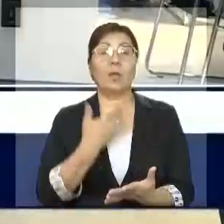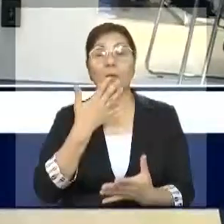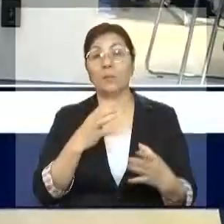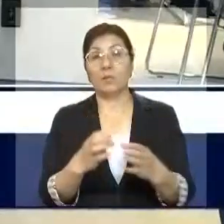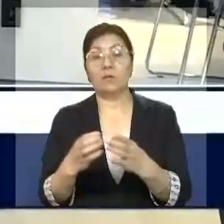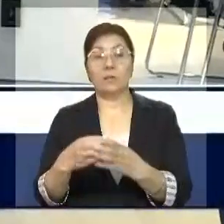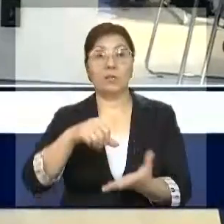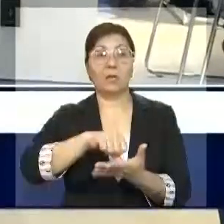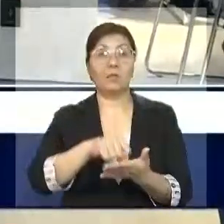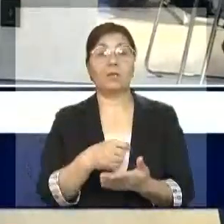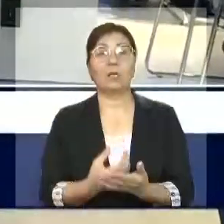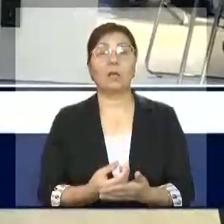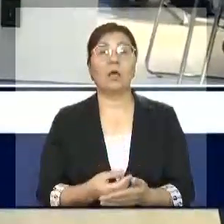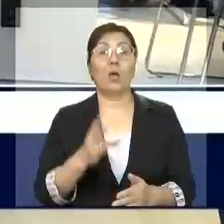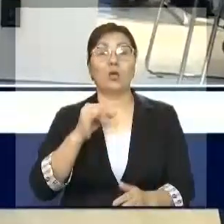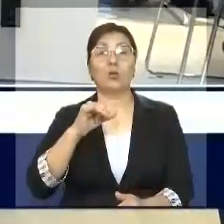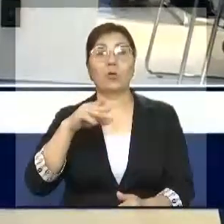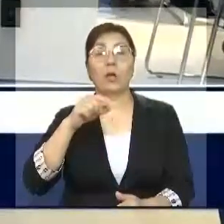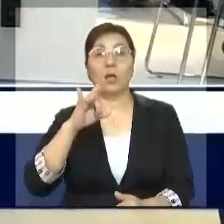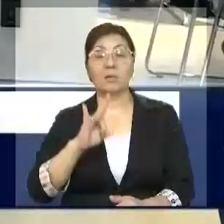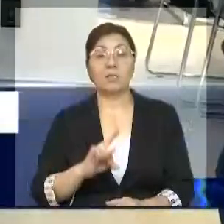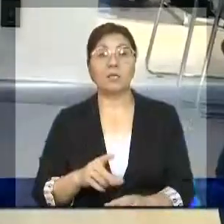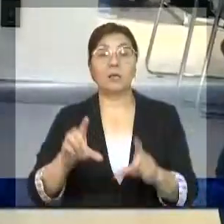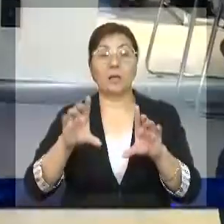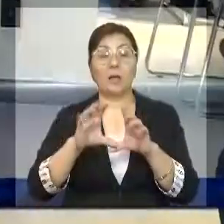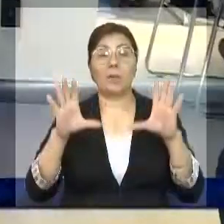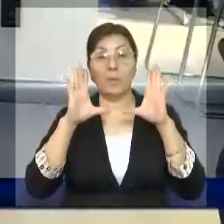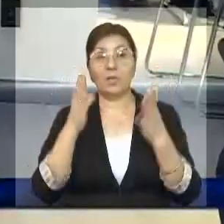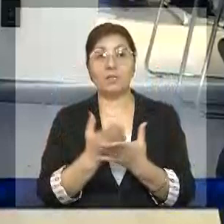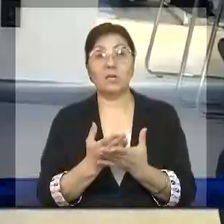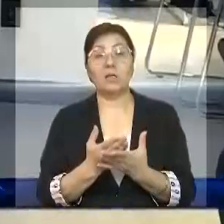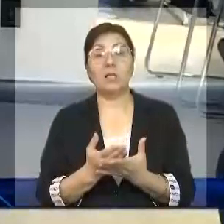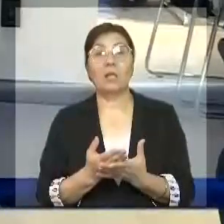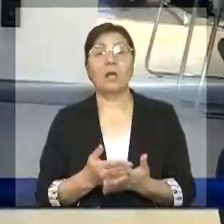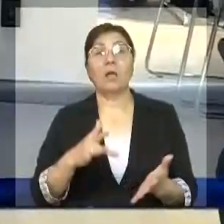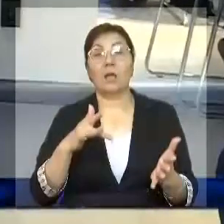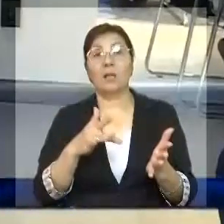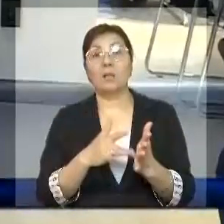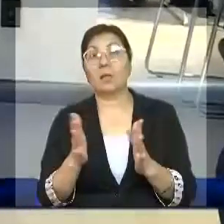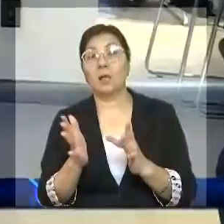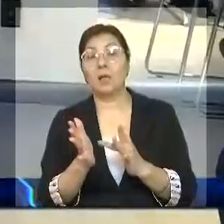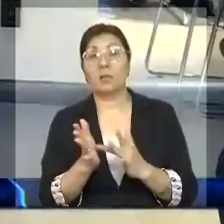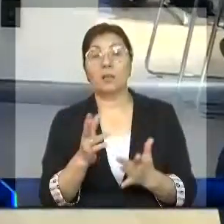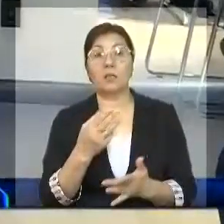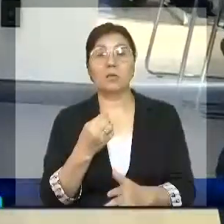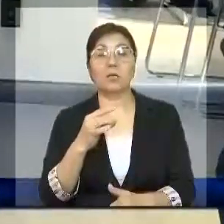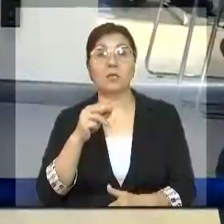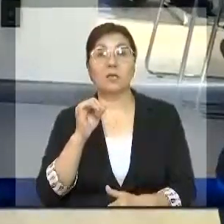Бірінші Нұрғасыр мешітінен ислам, православ шіркеуден, баптист шіркеуден,